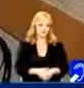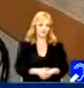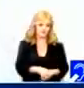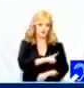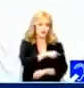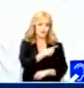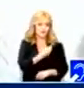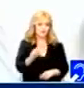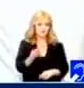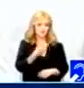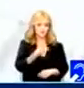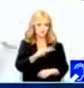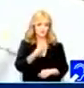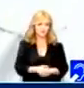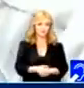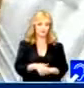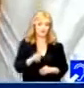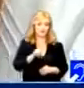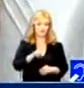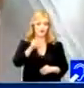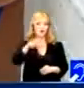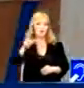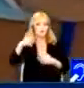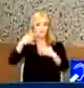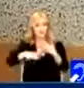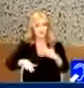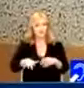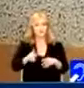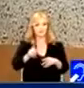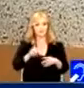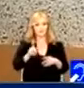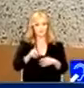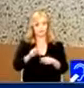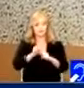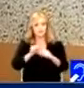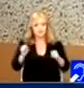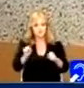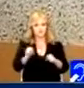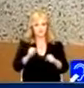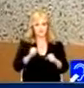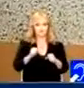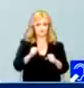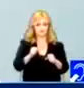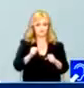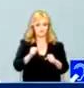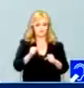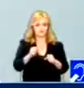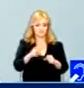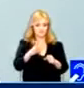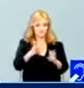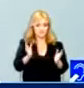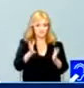Medicii doresc să sporească nivelul de conștientizare a populației privind factorii de risc ce duc la îmbolnăvirea ale inimii. Deoarece noi parcă